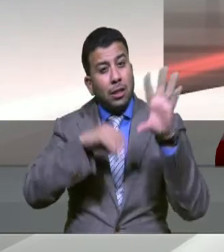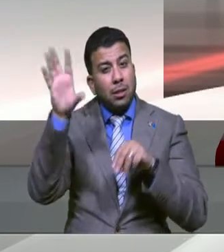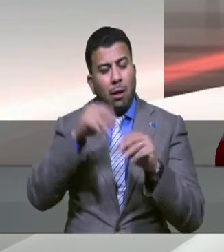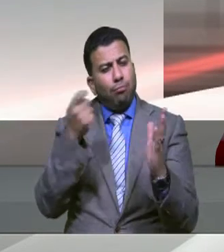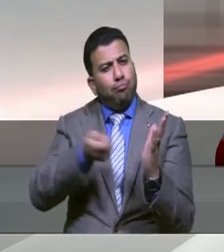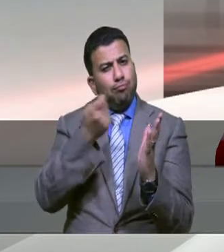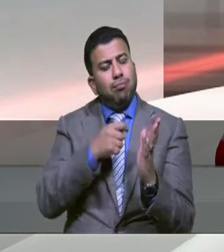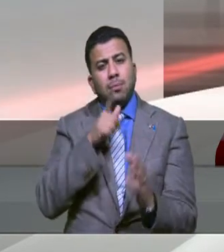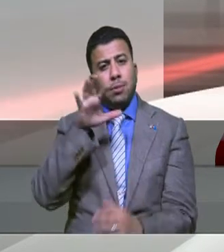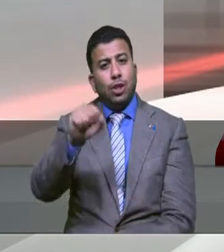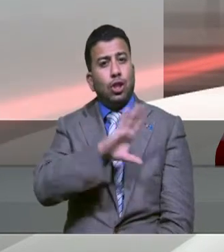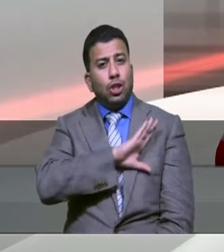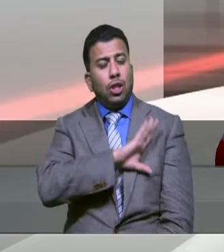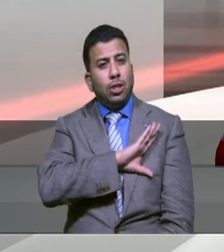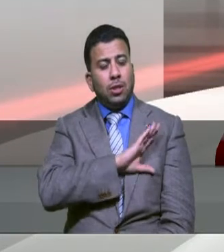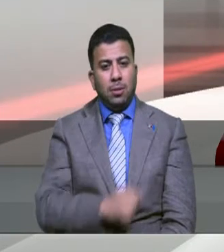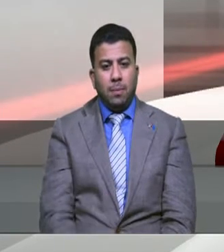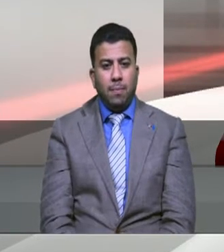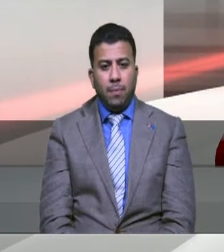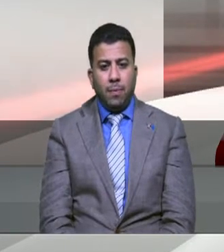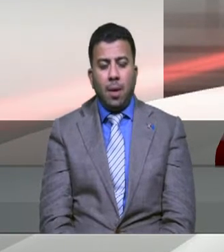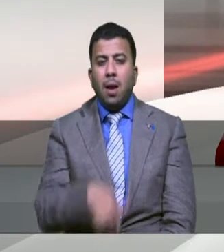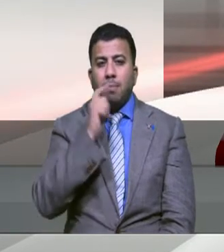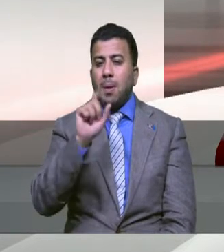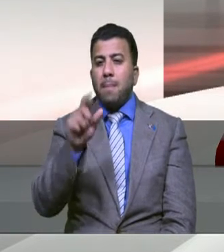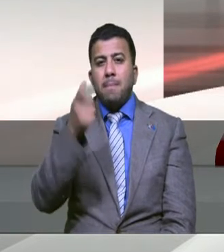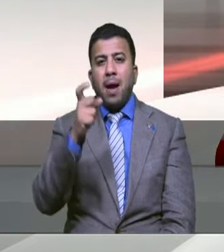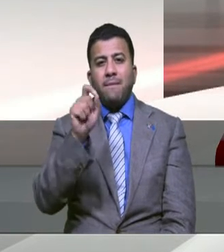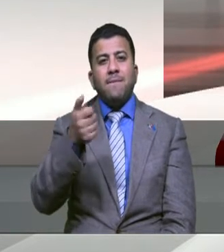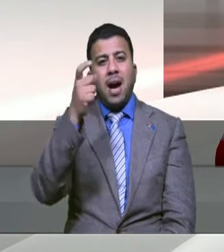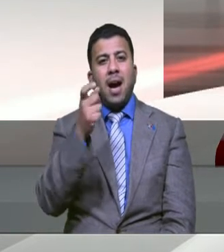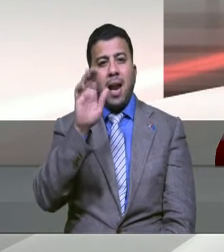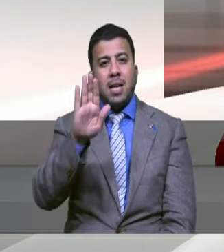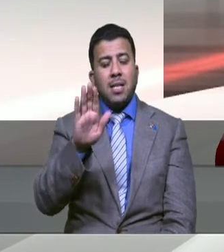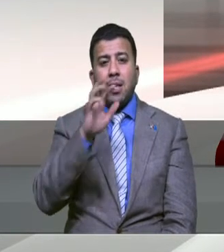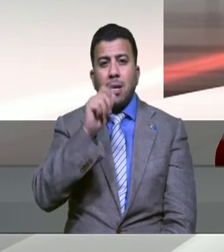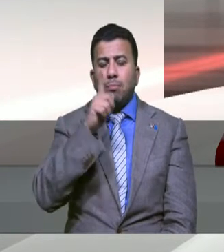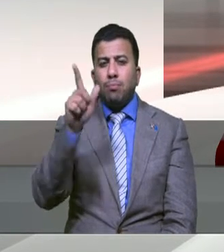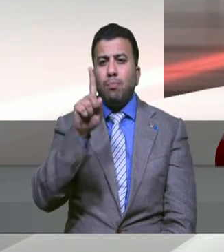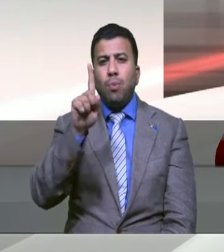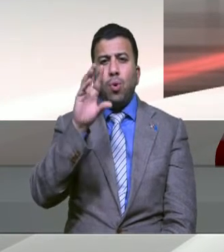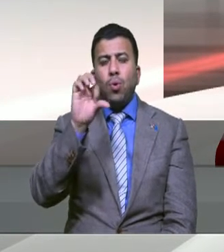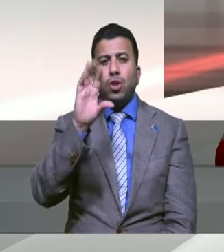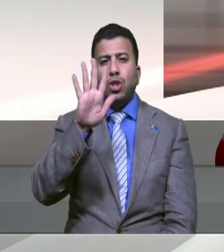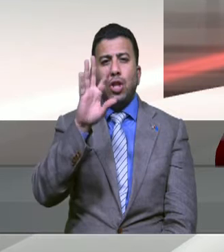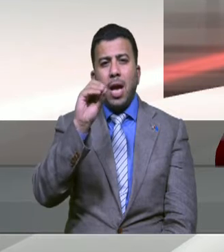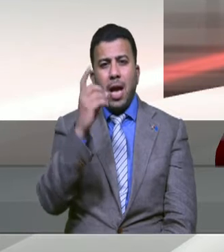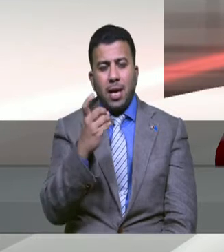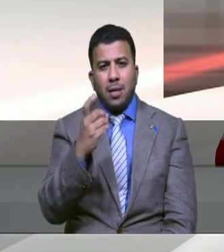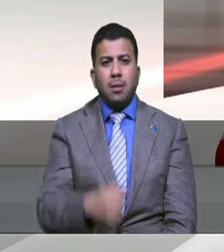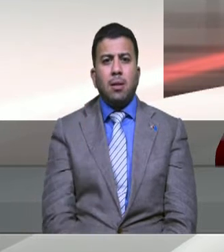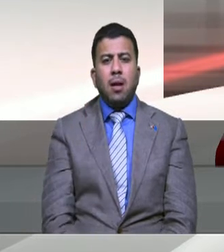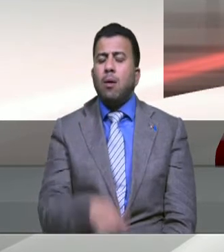وبعدين الإنجليز كانوا في بر فارس، كانوا في بوشهر